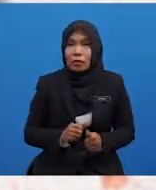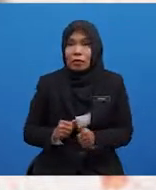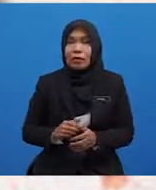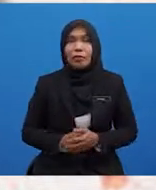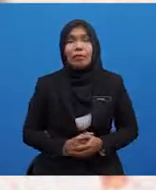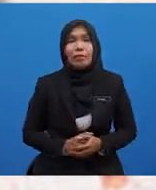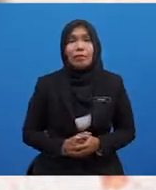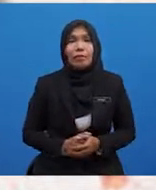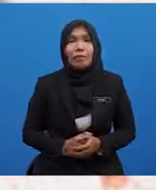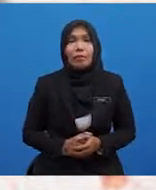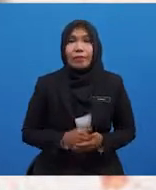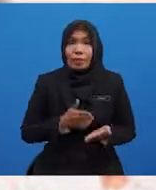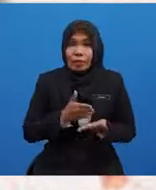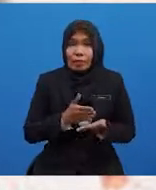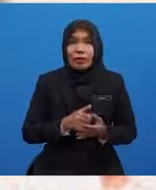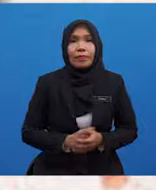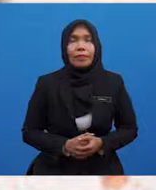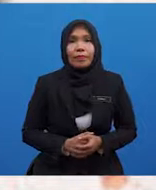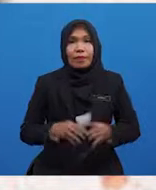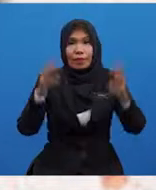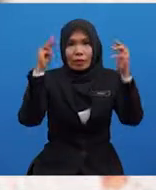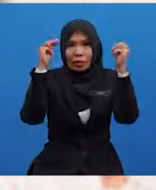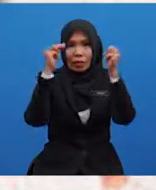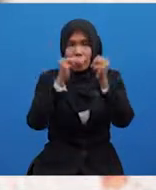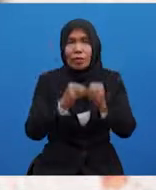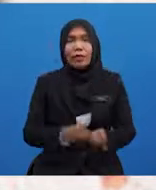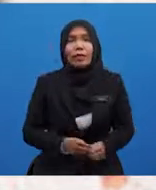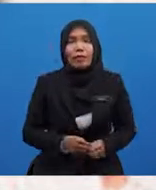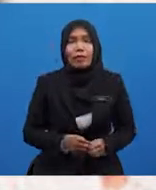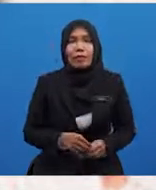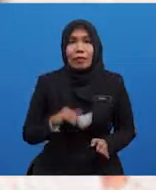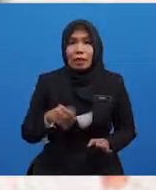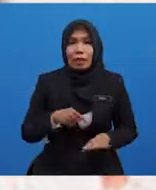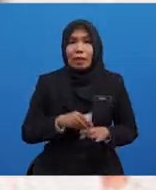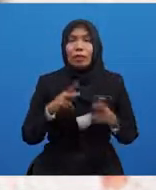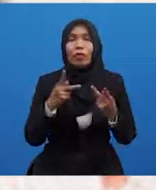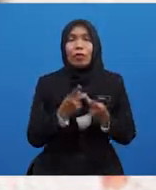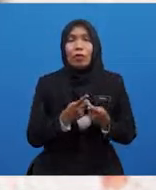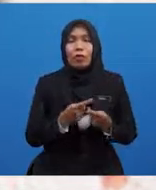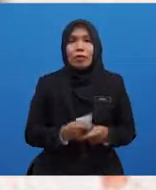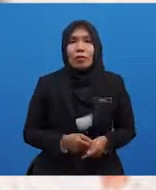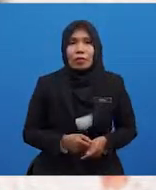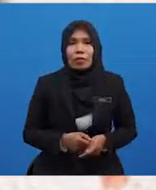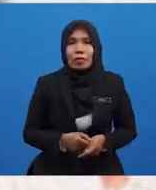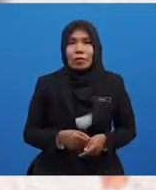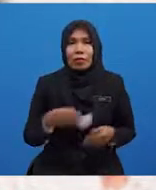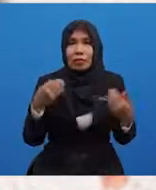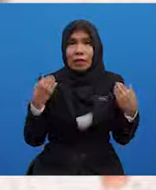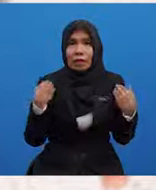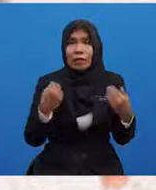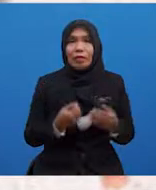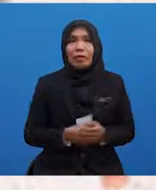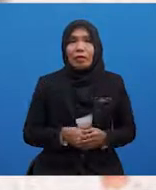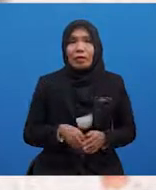Maklumat yang terkumpul adalah saling berkesinambungan dan berterusan tanpa